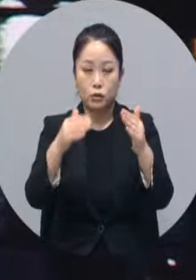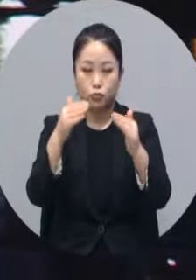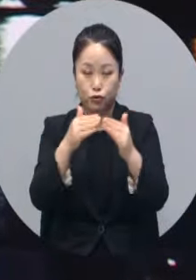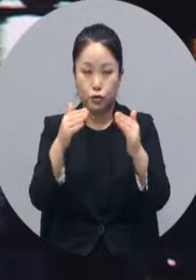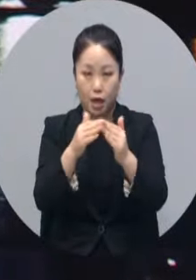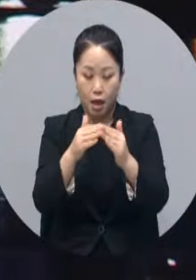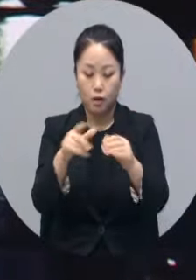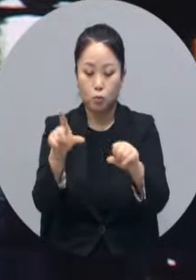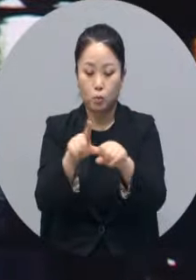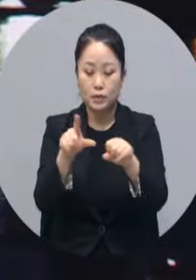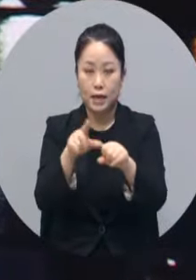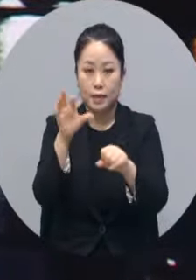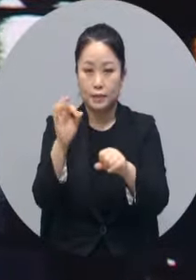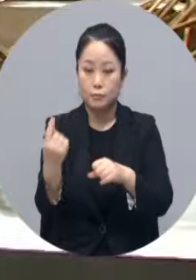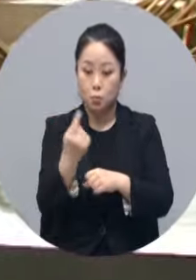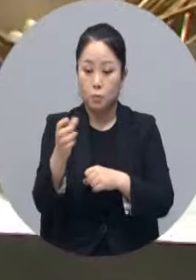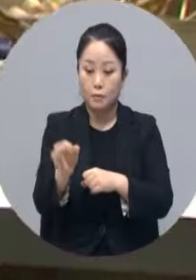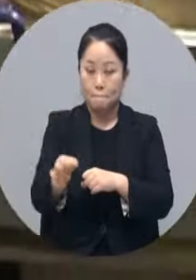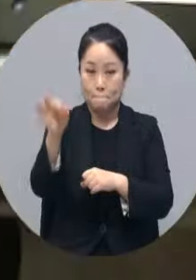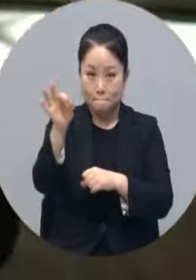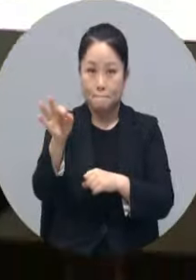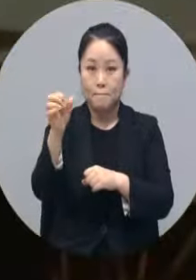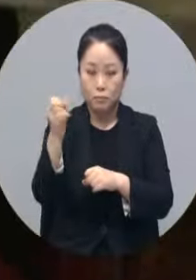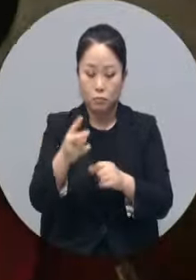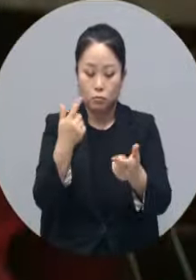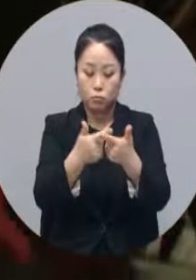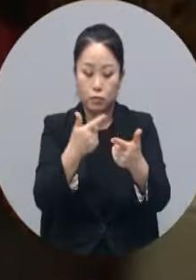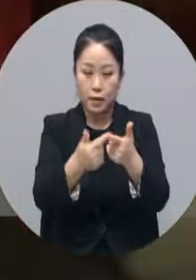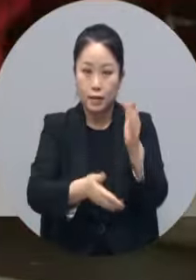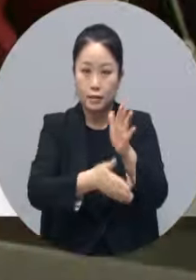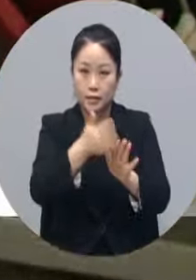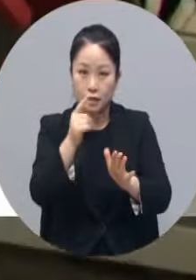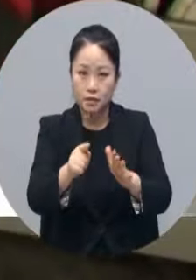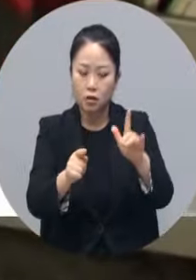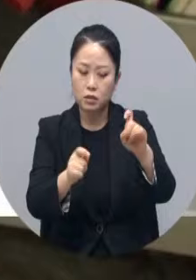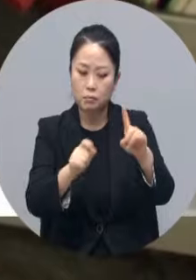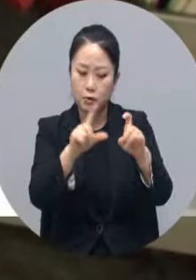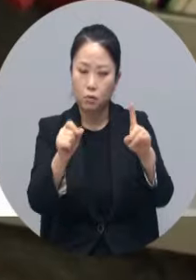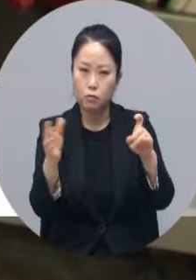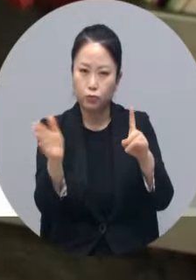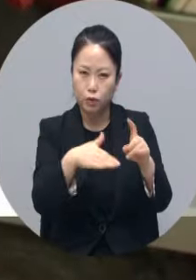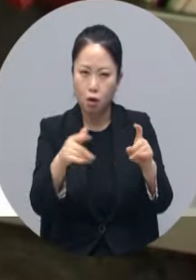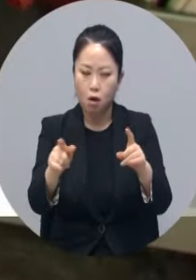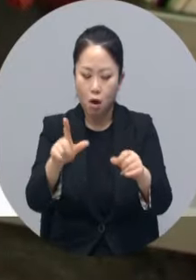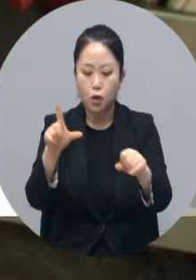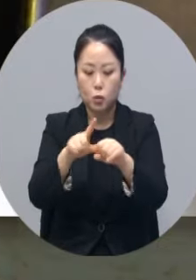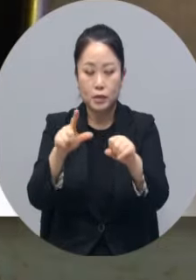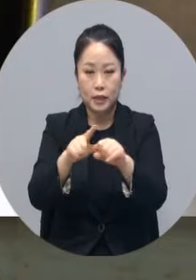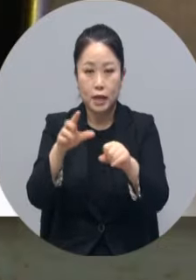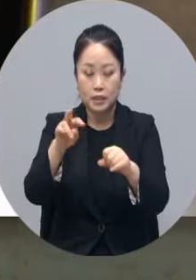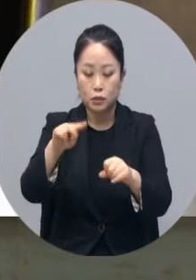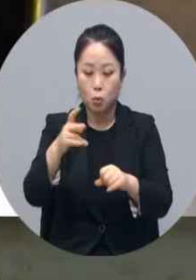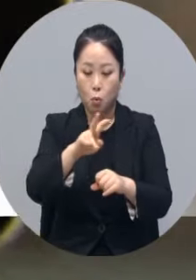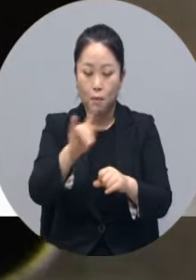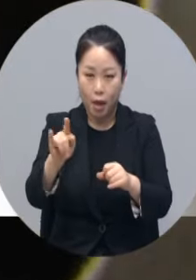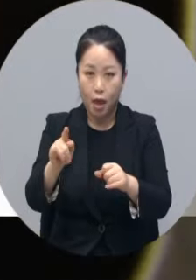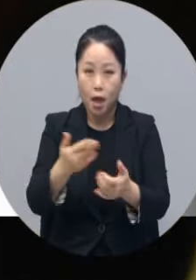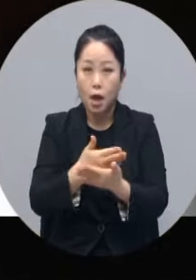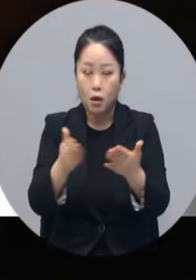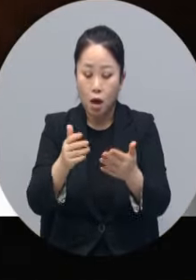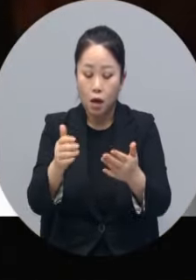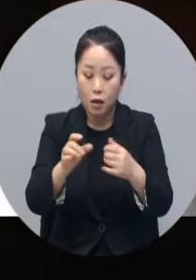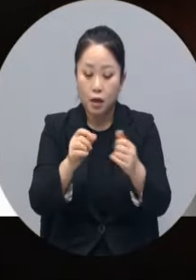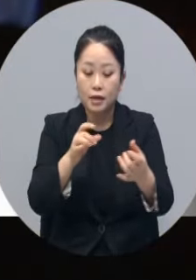주택용 도시가스 요금 인상에 이어서 부산시가 오는 11월부터 도시가스 소매 공급 비용을 용도별로